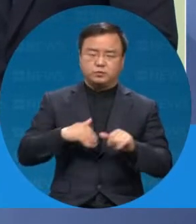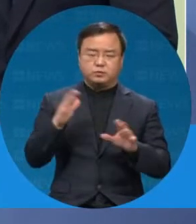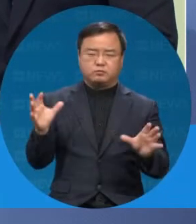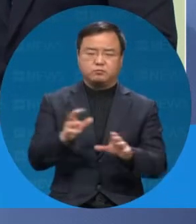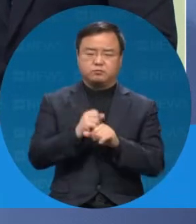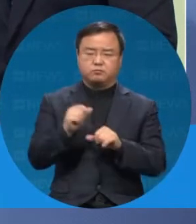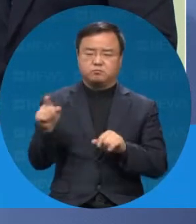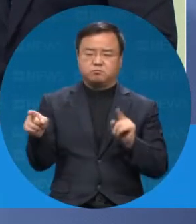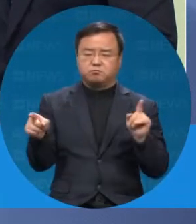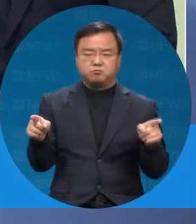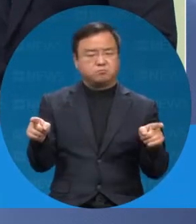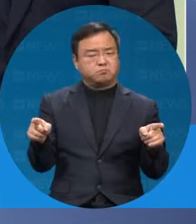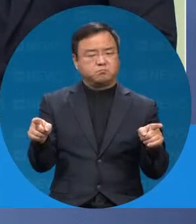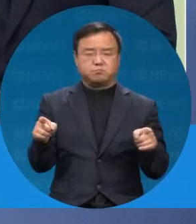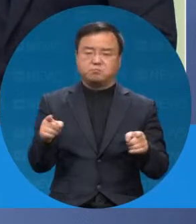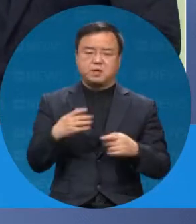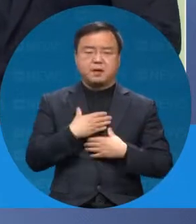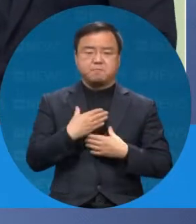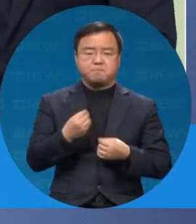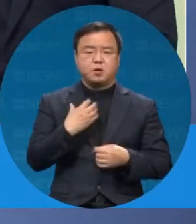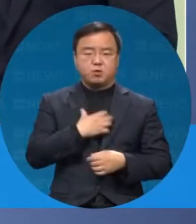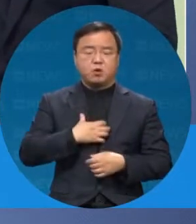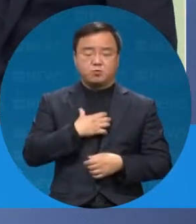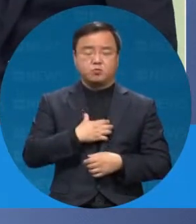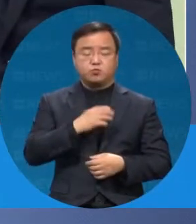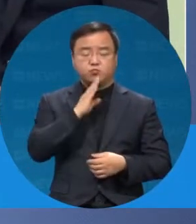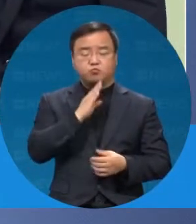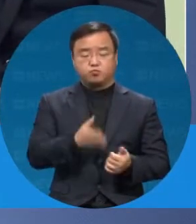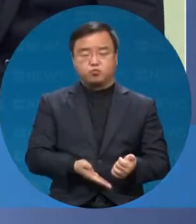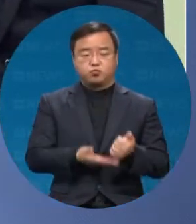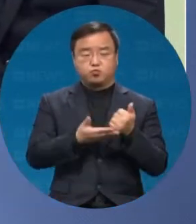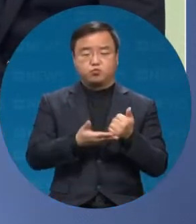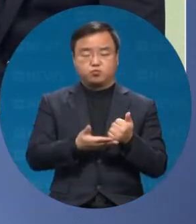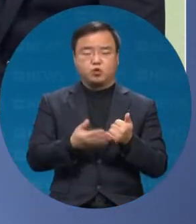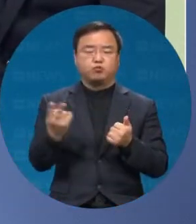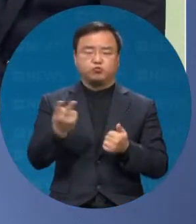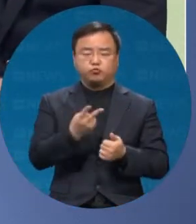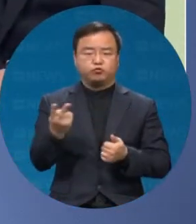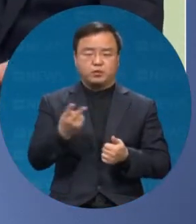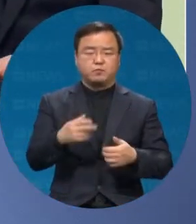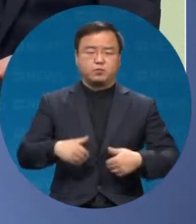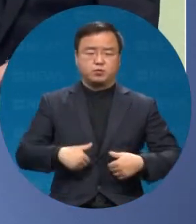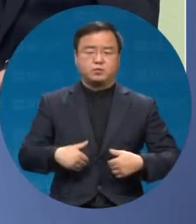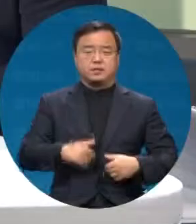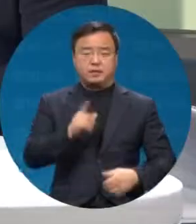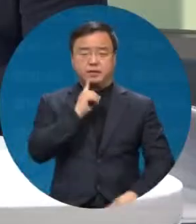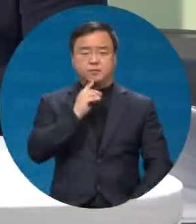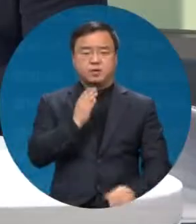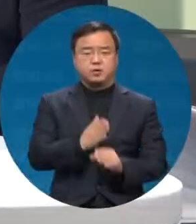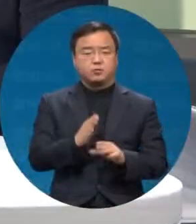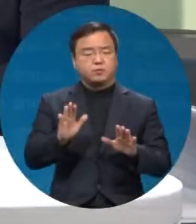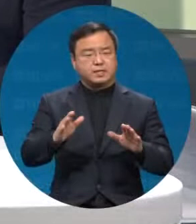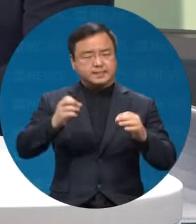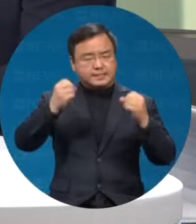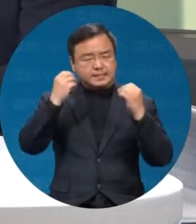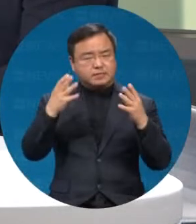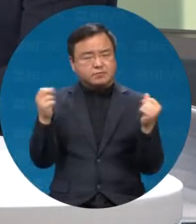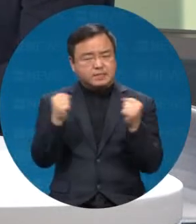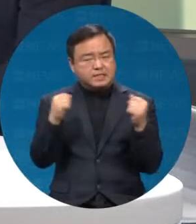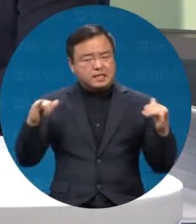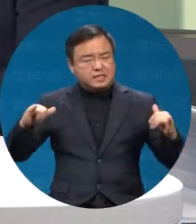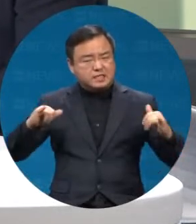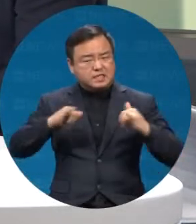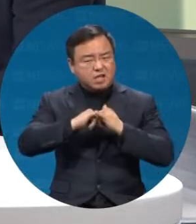국가의 합리적 안부 우려도 존중받아야 한다 며 양비론 을 펼치고 있습니다 4 그야말로 이제 모신 냉전 시대가